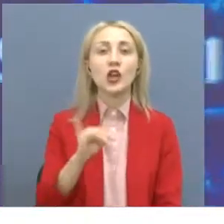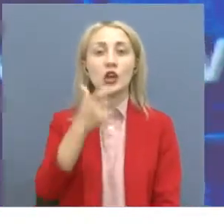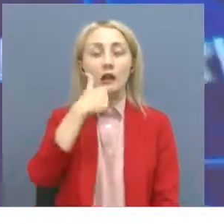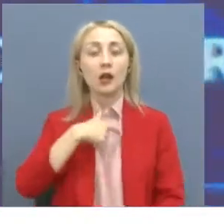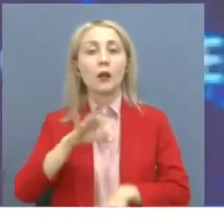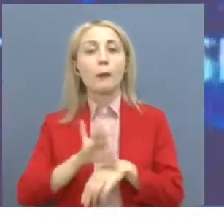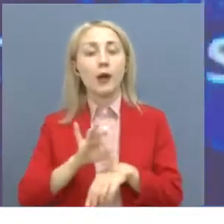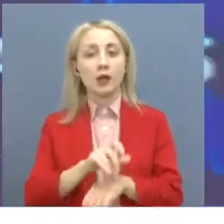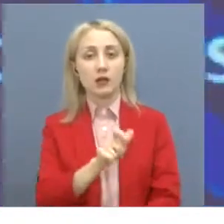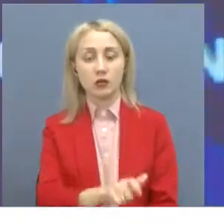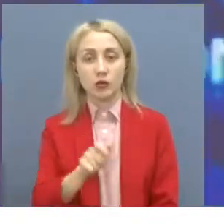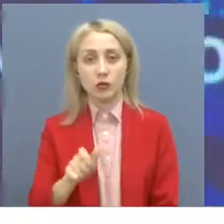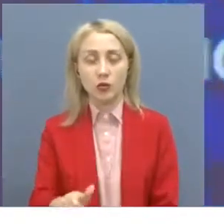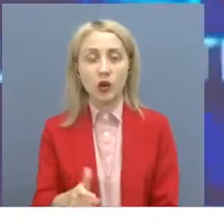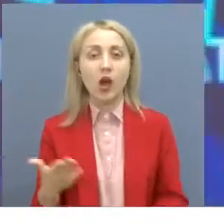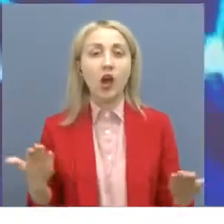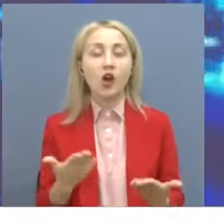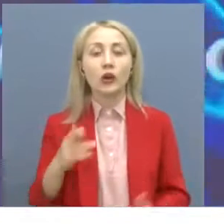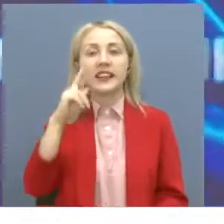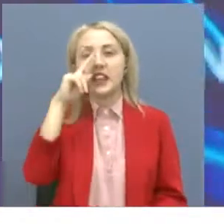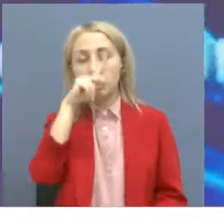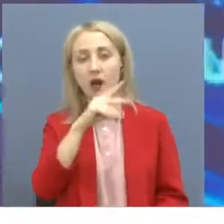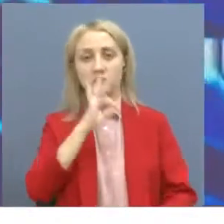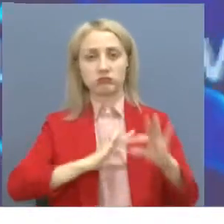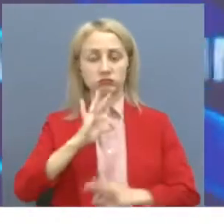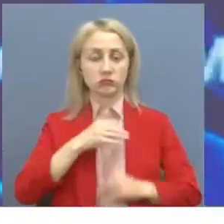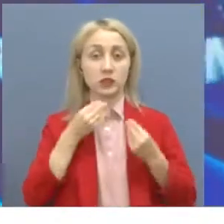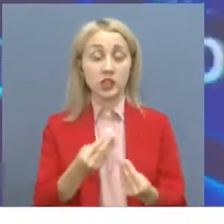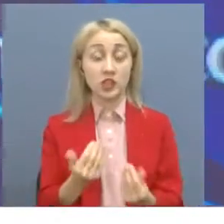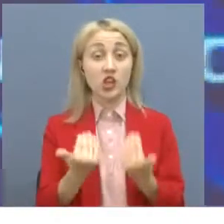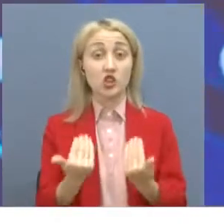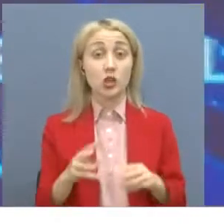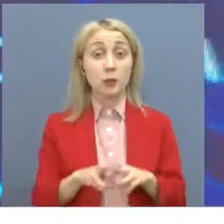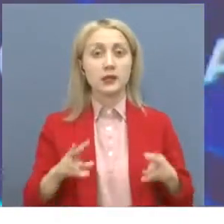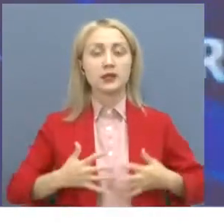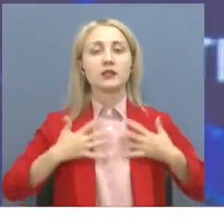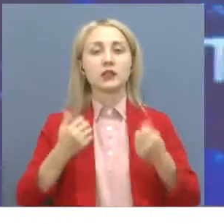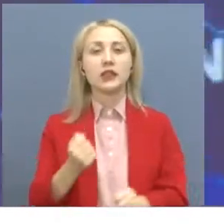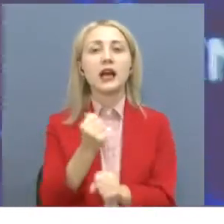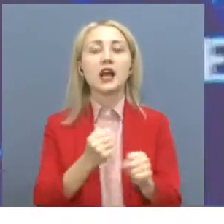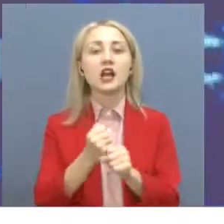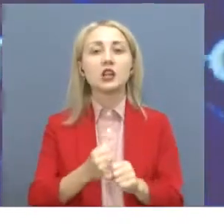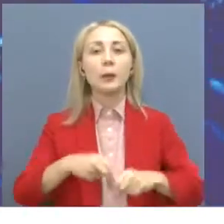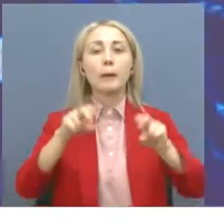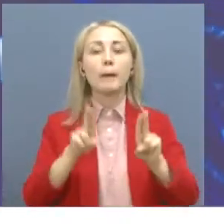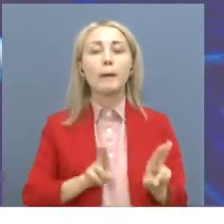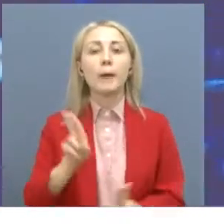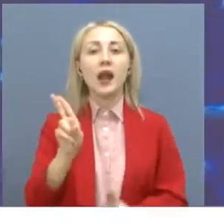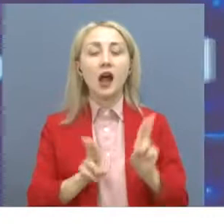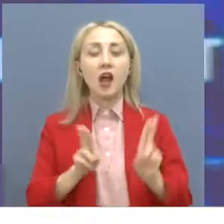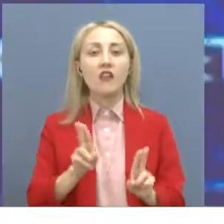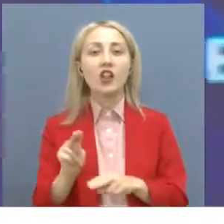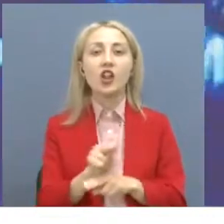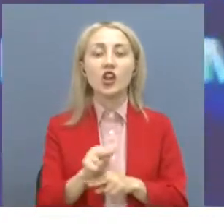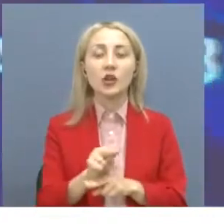Қазір денсаулық сақтау министрлігі нақты мамандарымен бекіткен емдеу нұсқаулығын әзірледі. Олар біздің сайтымызда болады. Әлеуметтік желі арқылы